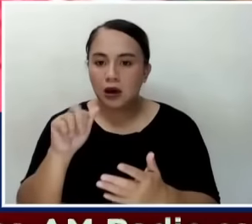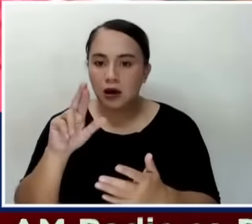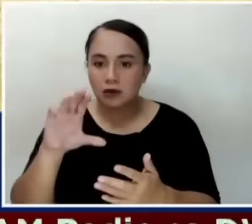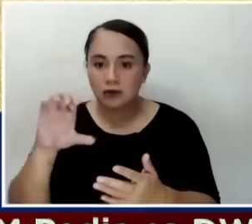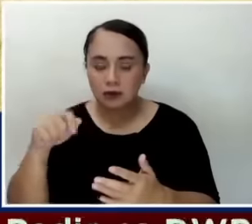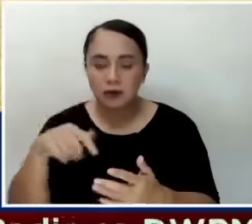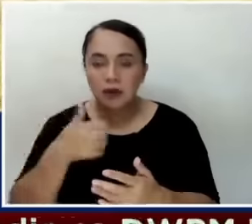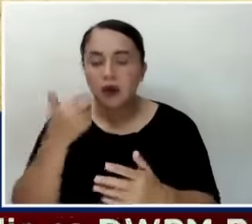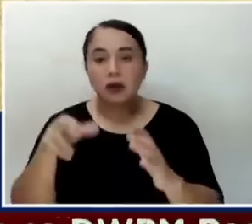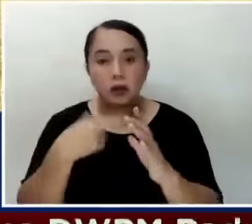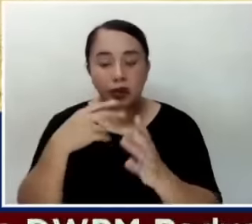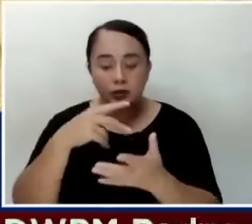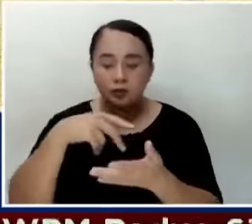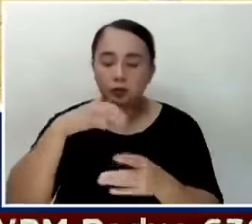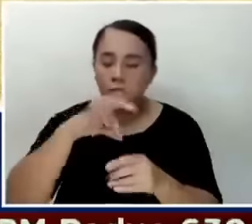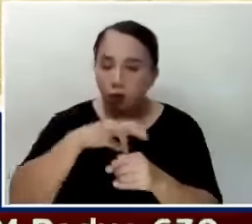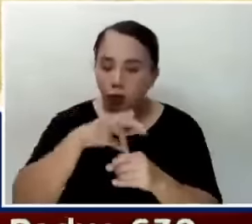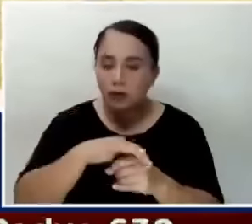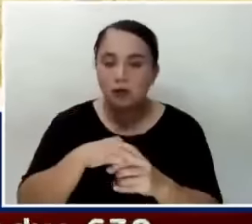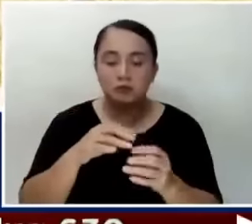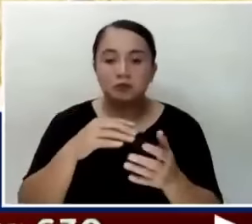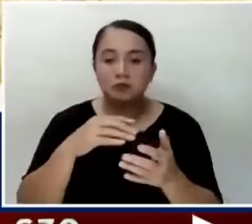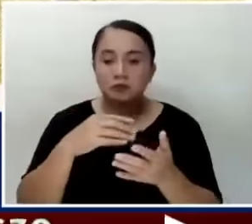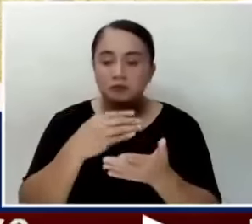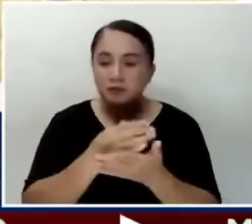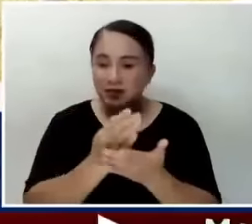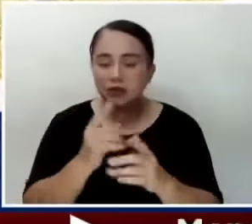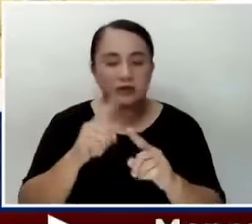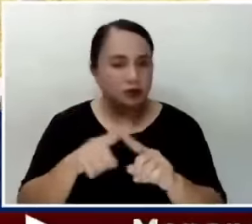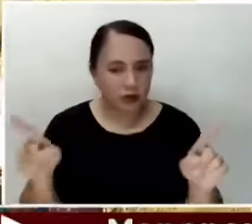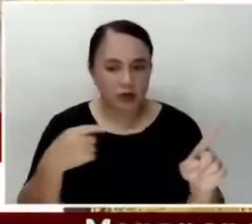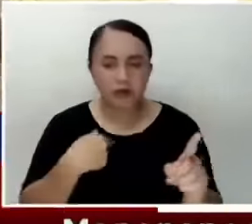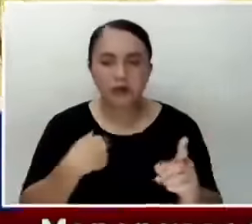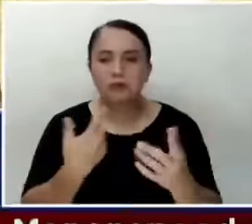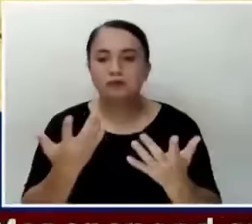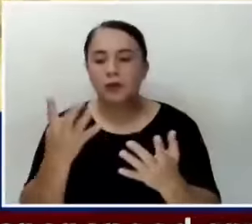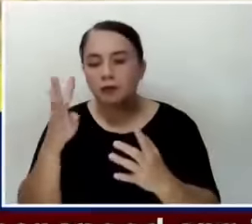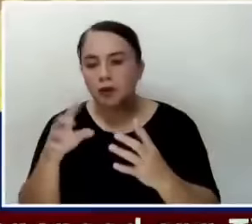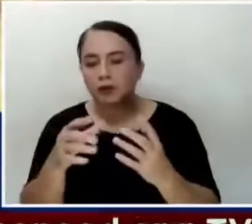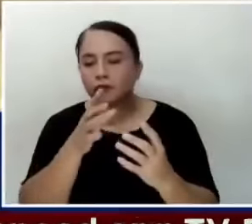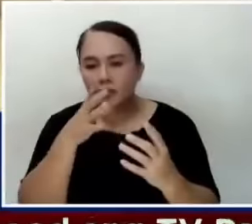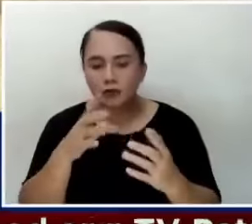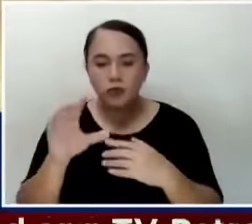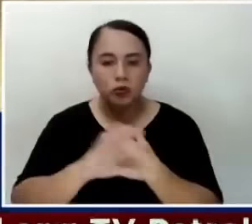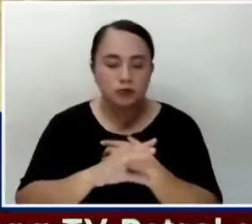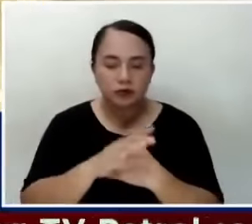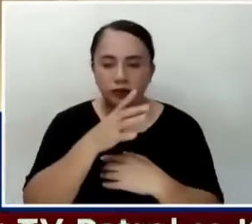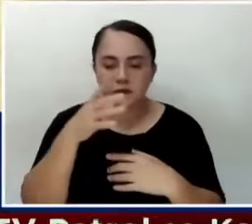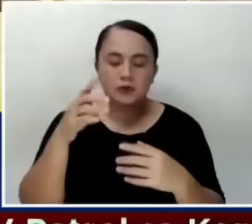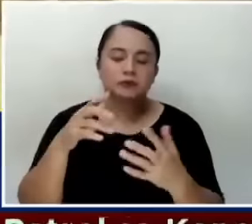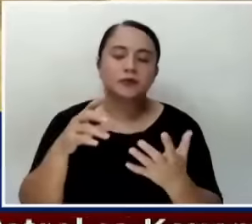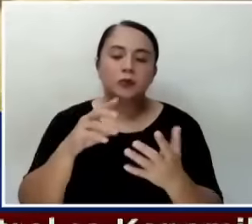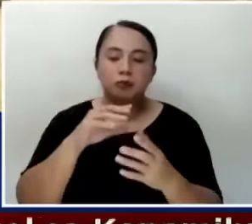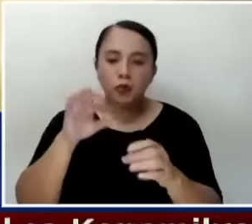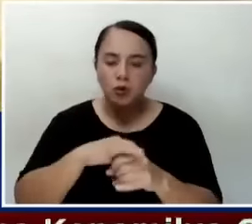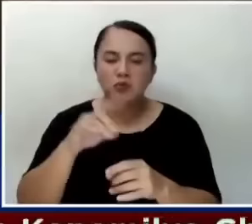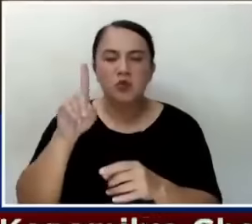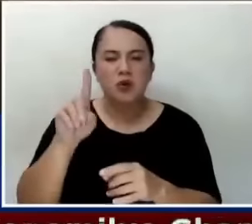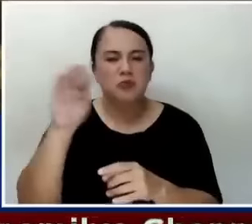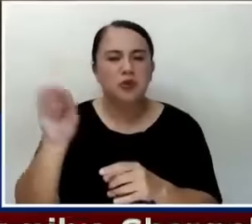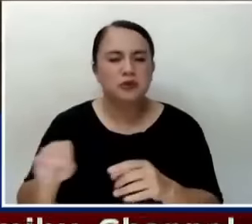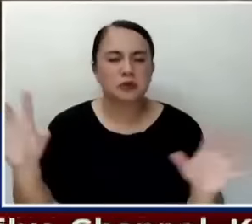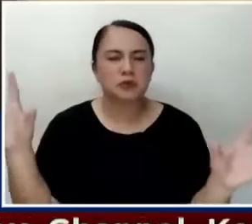Rice Program. 40,000 magsasaka ang katuwang ngayon ng NIA sa contract farming program pero 1% pa lang ito ng kabuuang